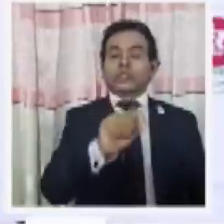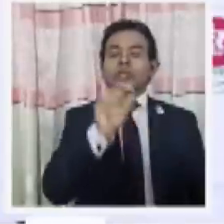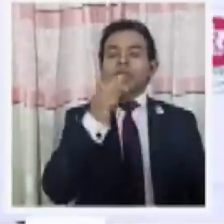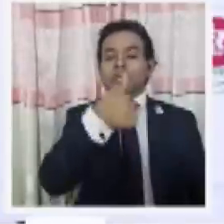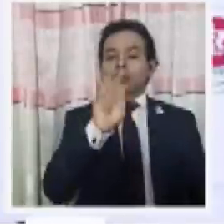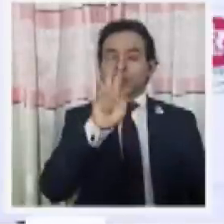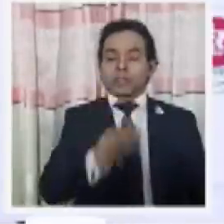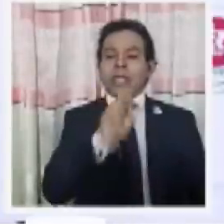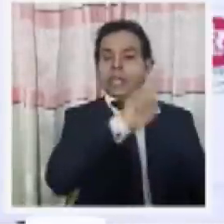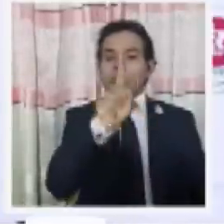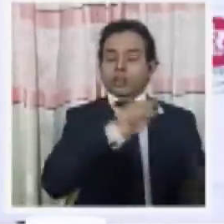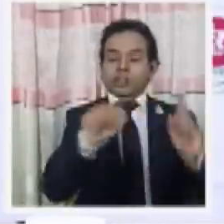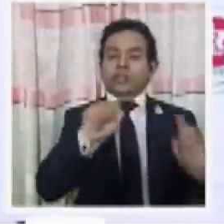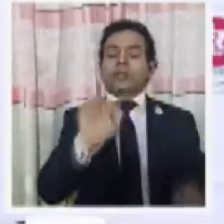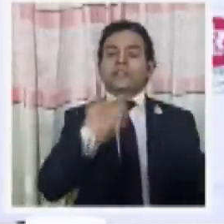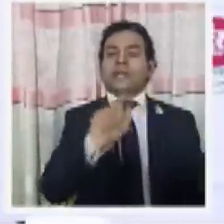বিভাজনে